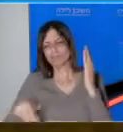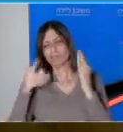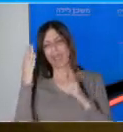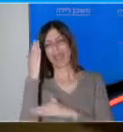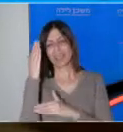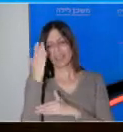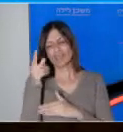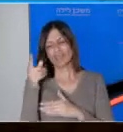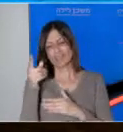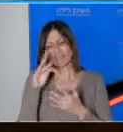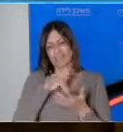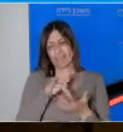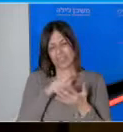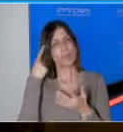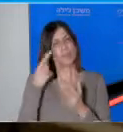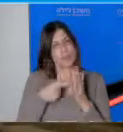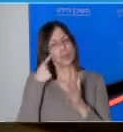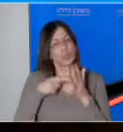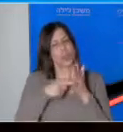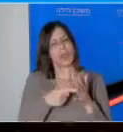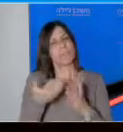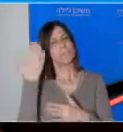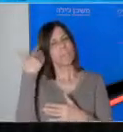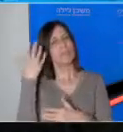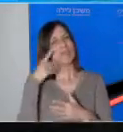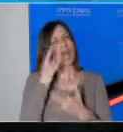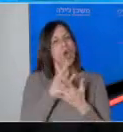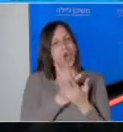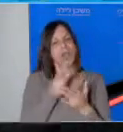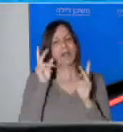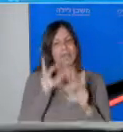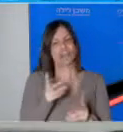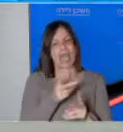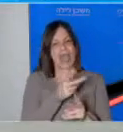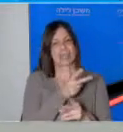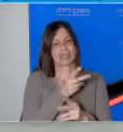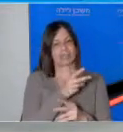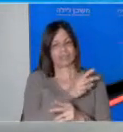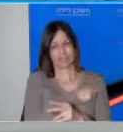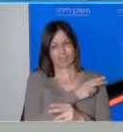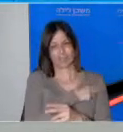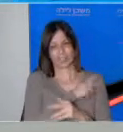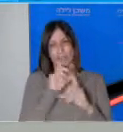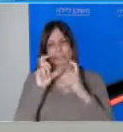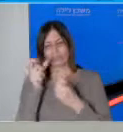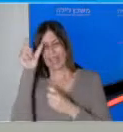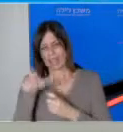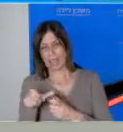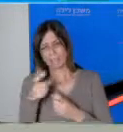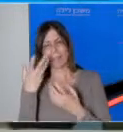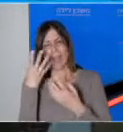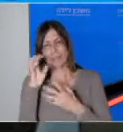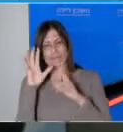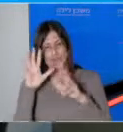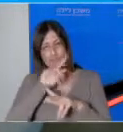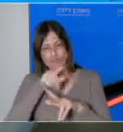לך דוגמה, אתה יודע שפעם היה חוק שאפשר לקצין משטרה לכלוא אדם ל-48 שעות. אז